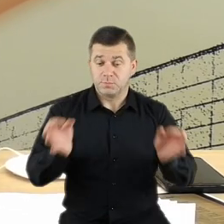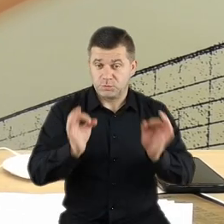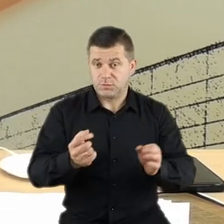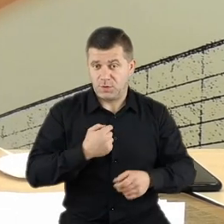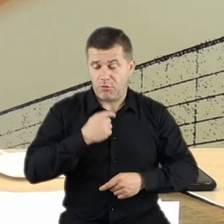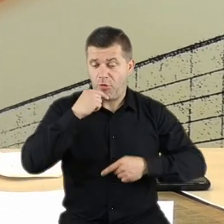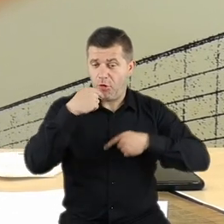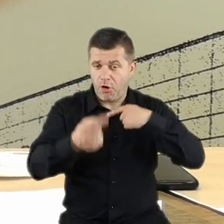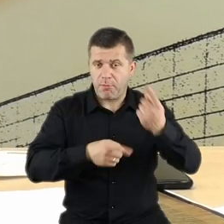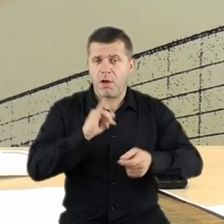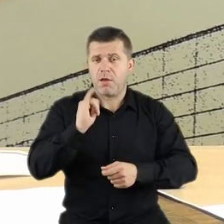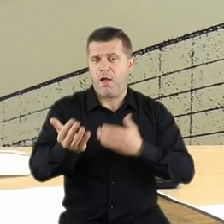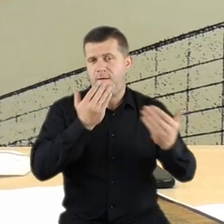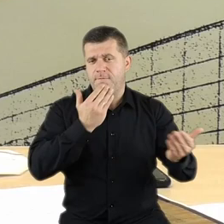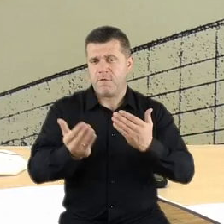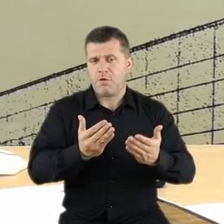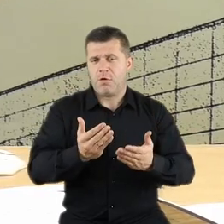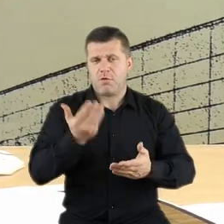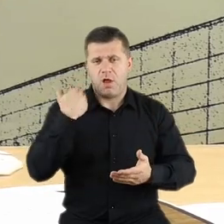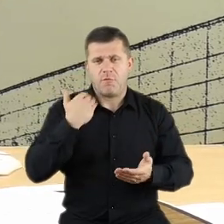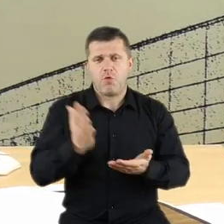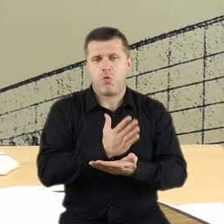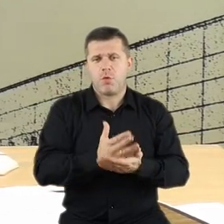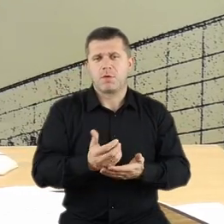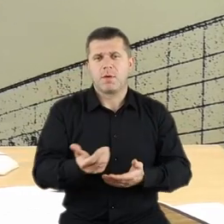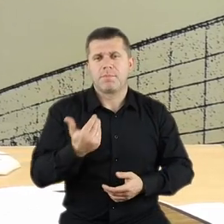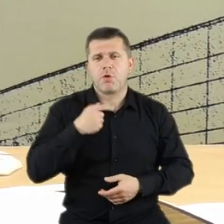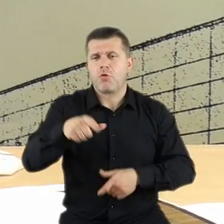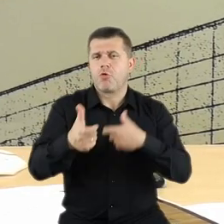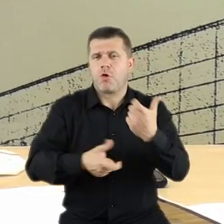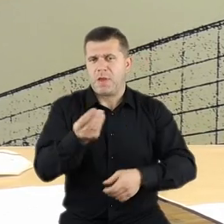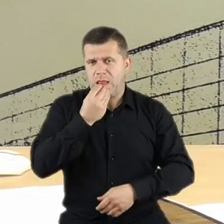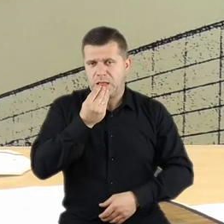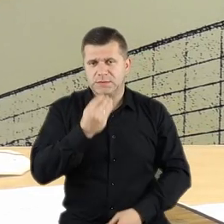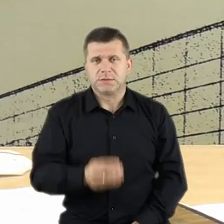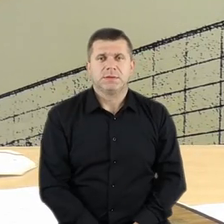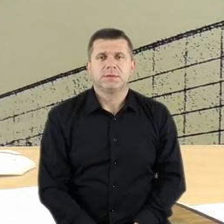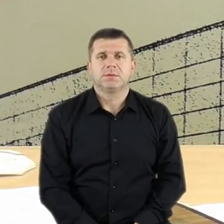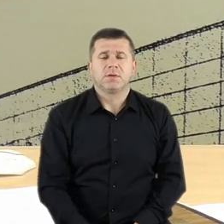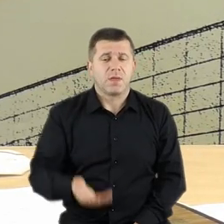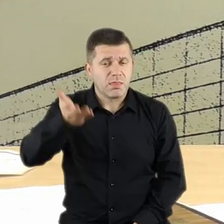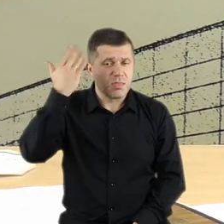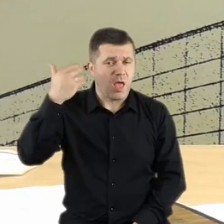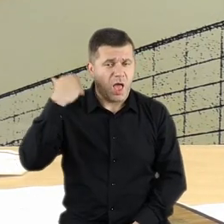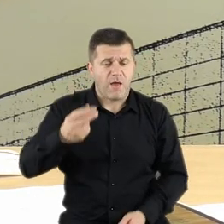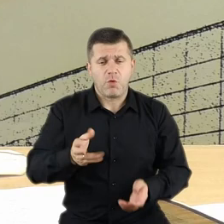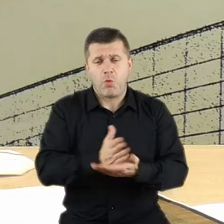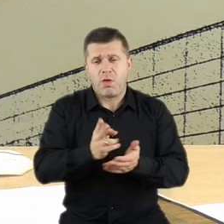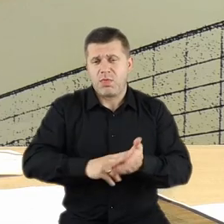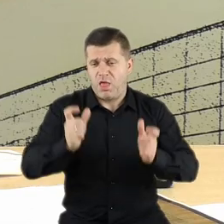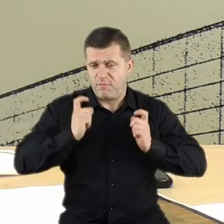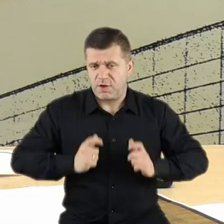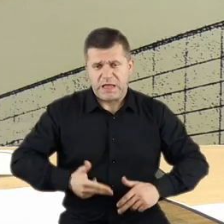jak wyglądała kuchnio Kai ważyły się jedynie dawne kuchnie na wsi w niczym nie